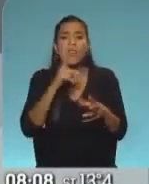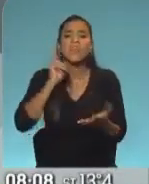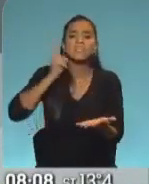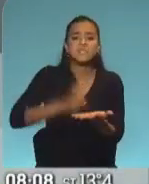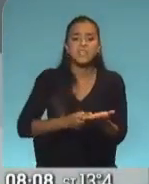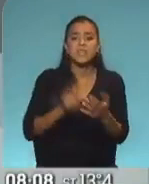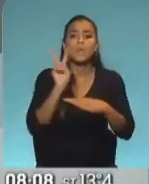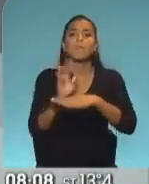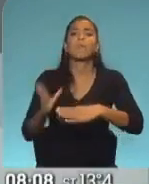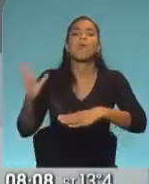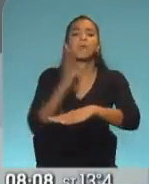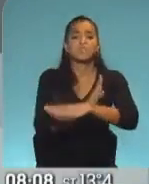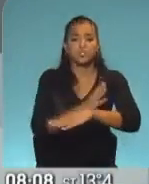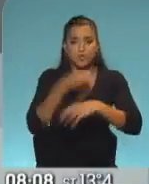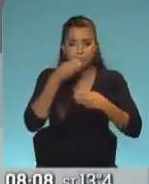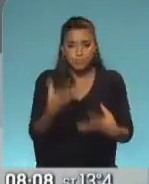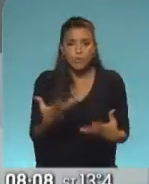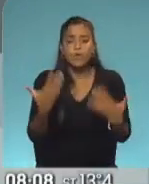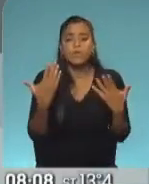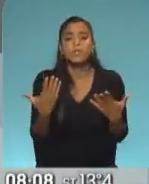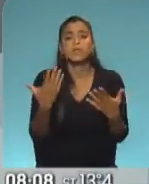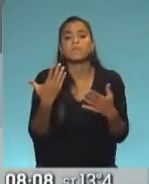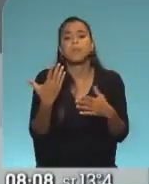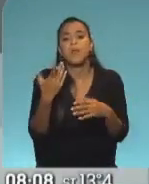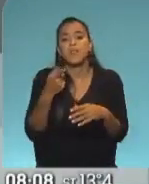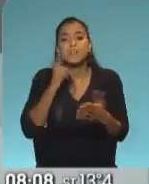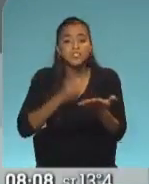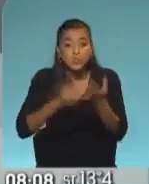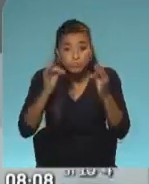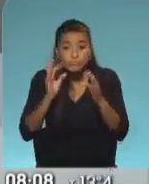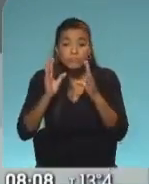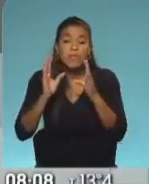commune de prévention et éventuellement de riposte si d'aventure cette décision était prise.